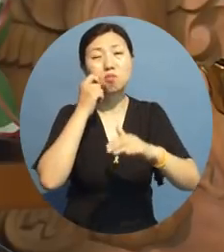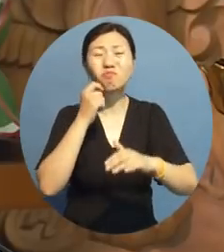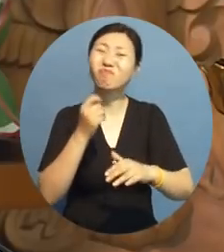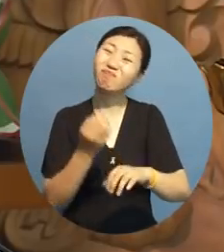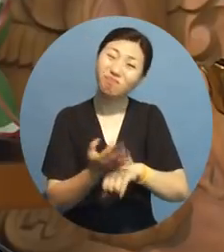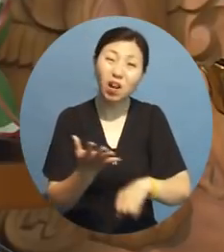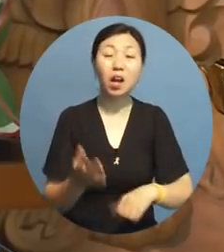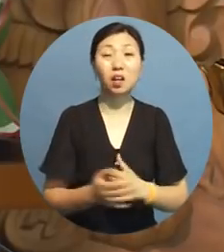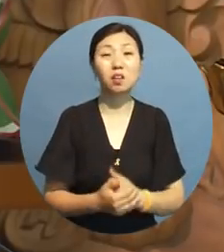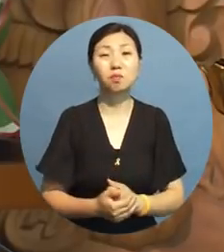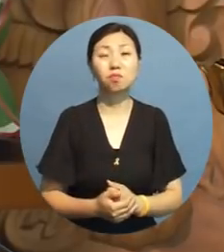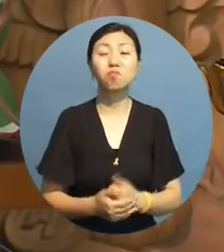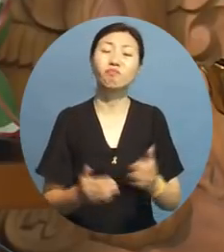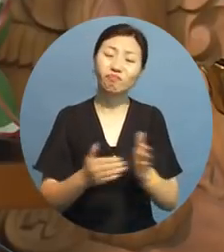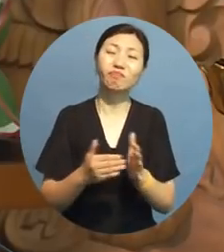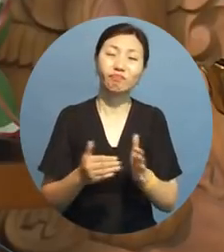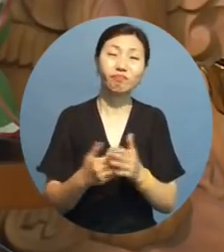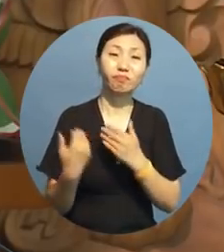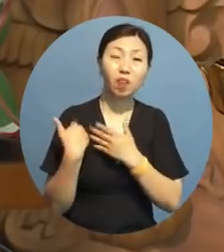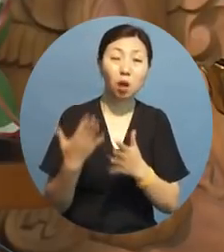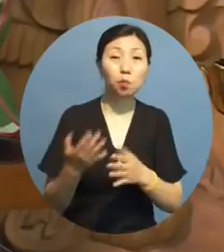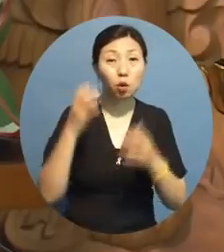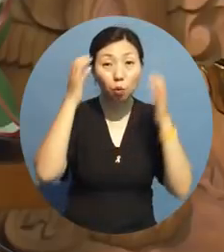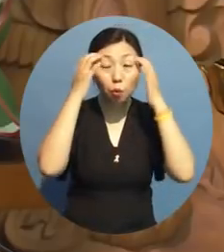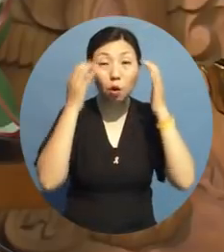생각하면, 안 괴롭잖아.